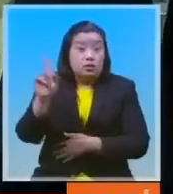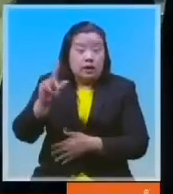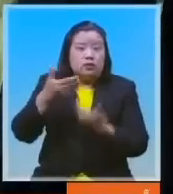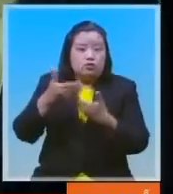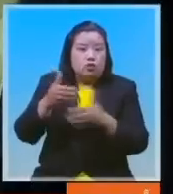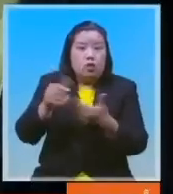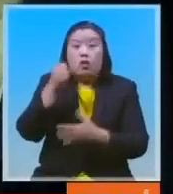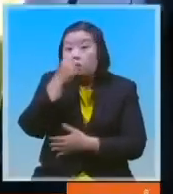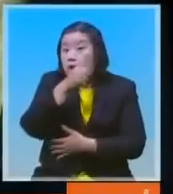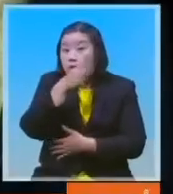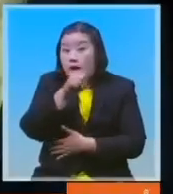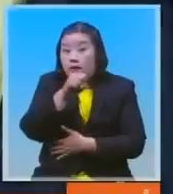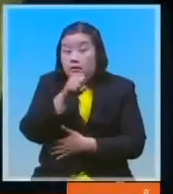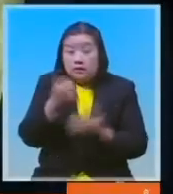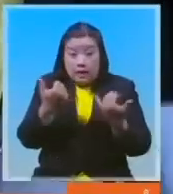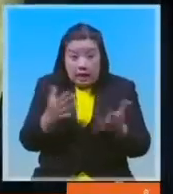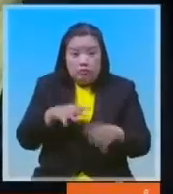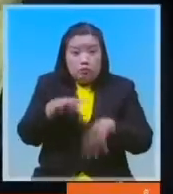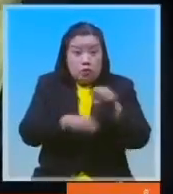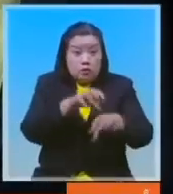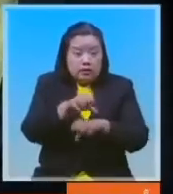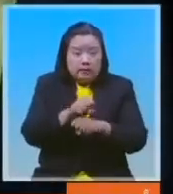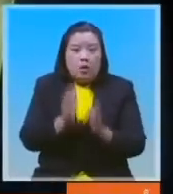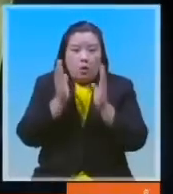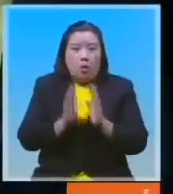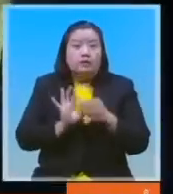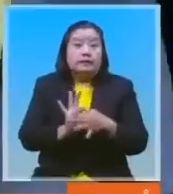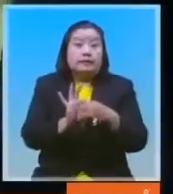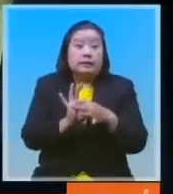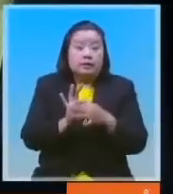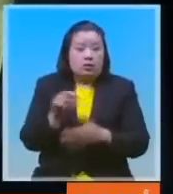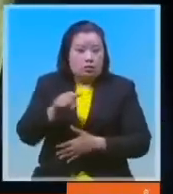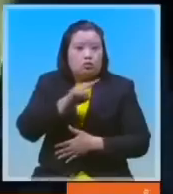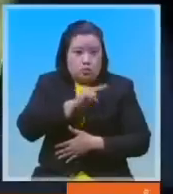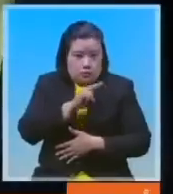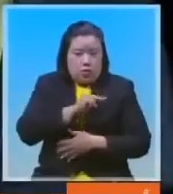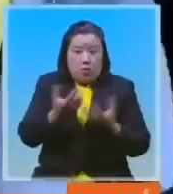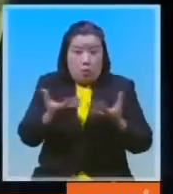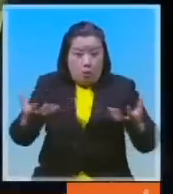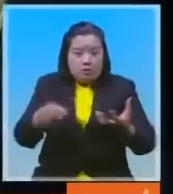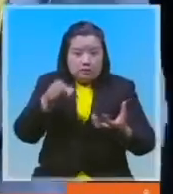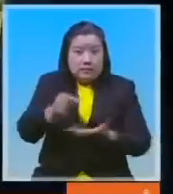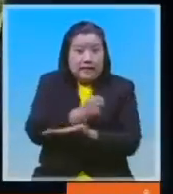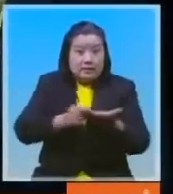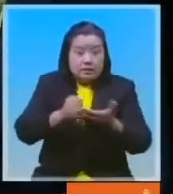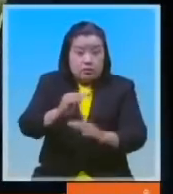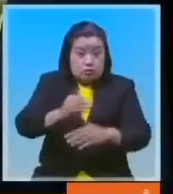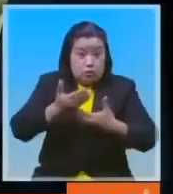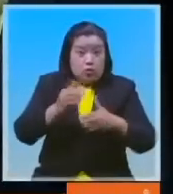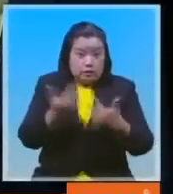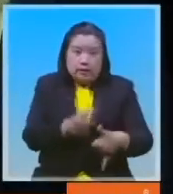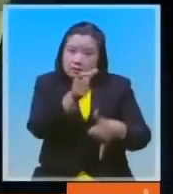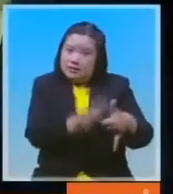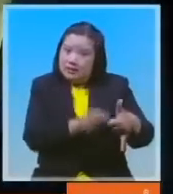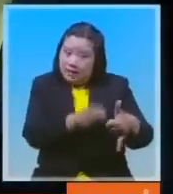และจากการขยายผลต่อพบว่ามีผู้ที่เกี่ยวข้องนะครับที่นำของมาส่งและได้สืบสวนจนทราบว่